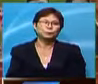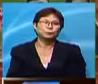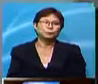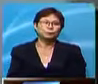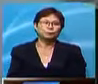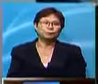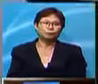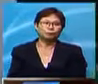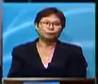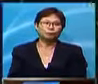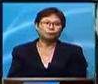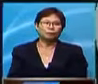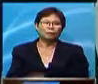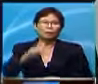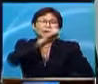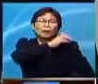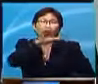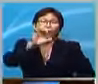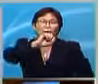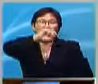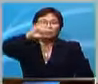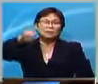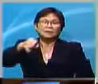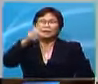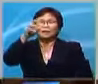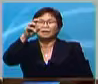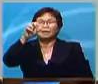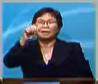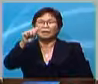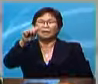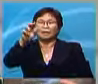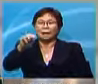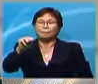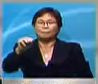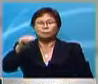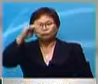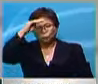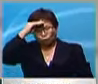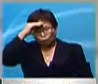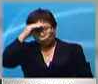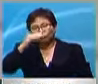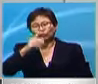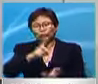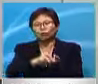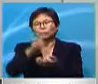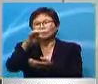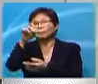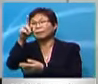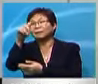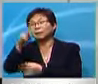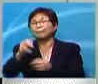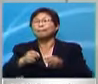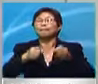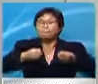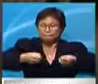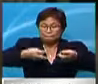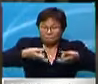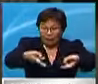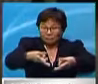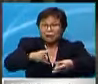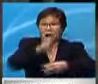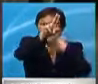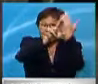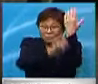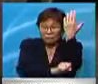itu menurut pengerusi sjam Johor dr Martin paramponah Selim plus berhad pihaknya turut mendapat